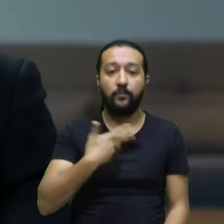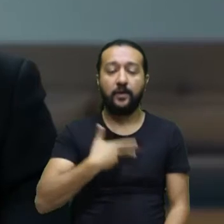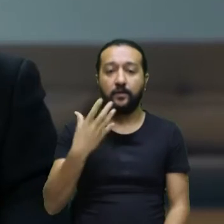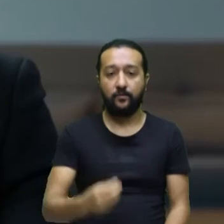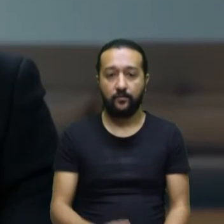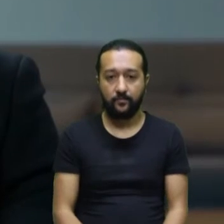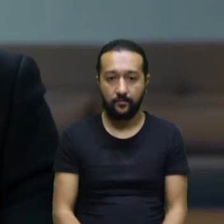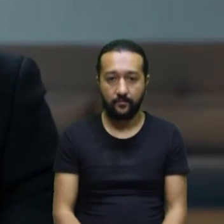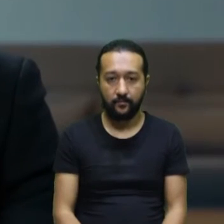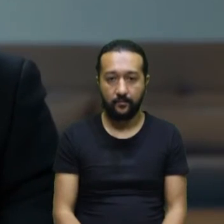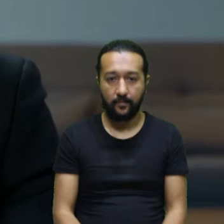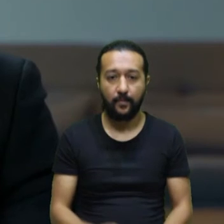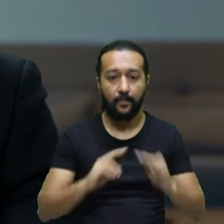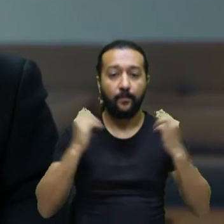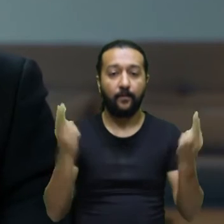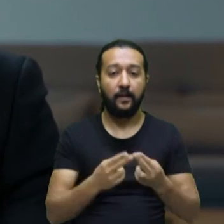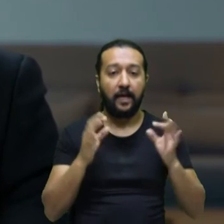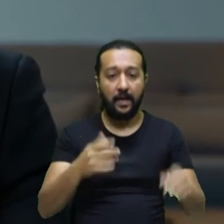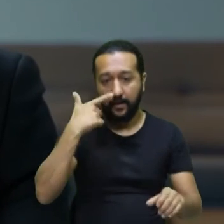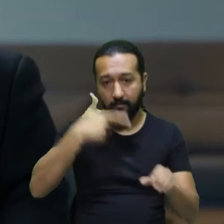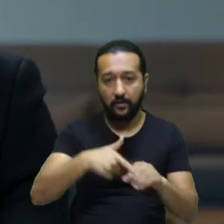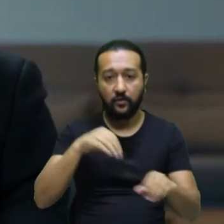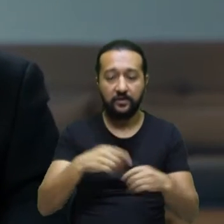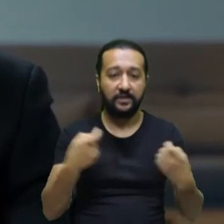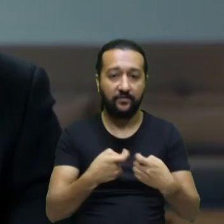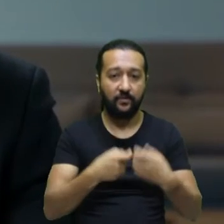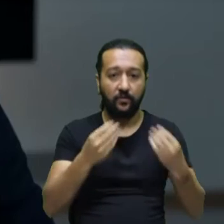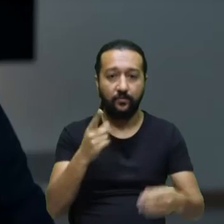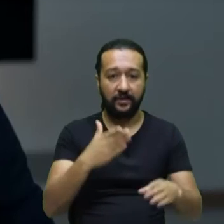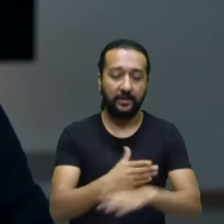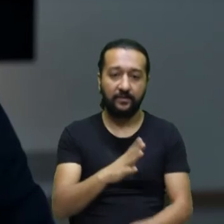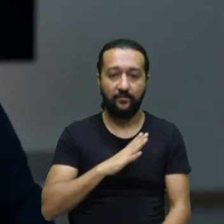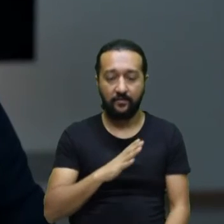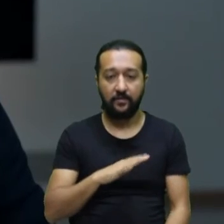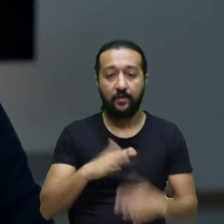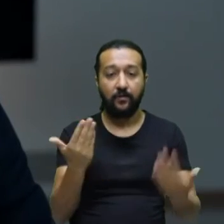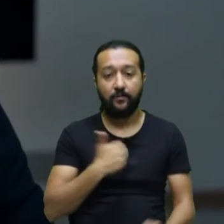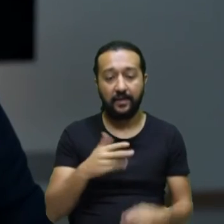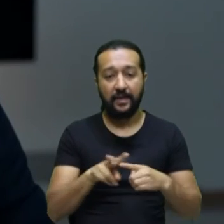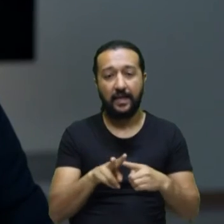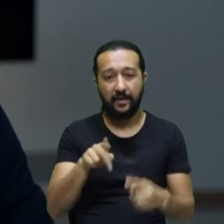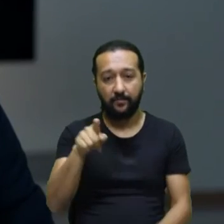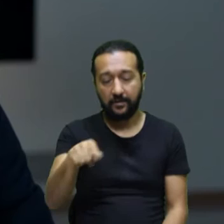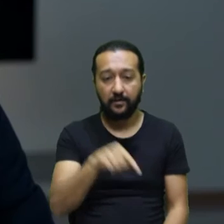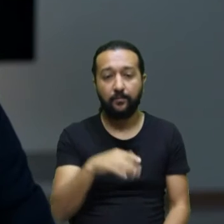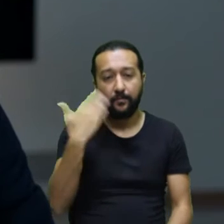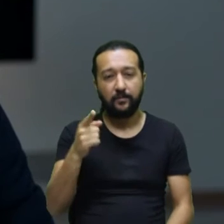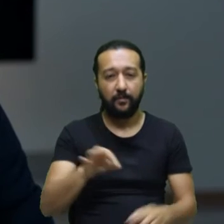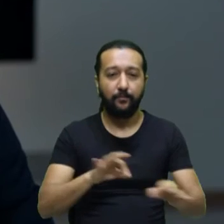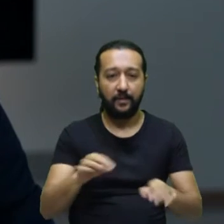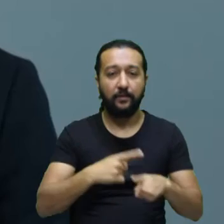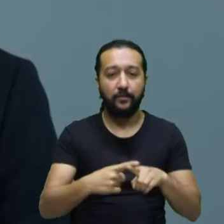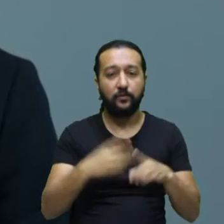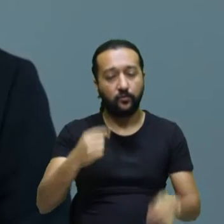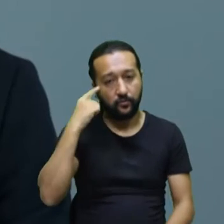ediyorum. Dünyada hala petrol için savaşların yaşandığı bir gerçek. Ama ben de Kenan gibi bunun başka bir planın